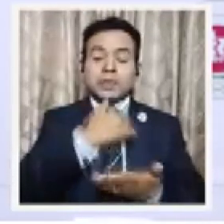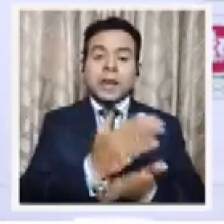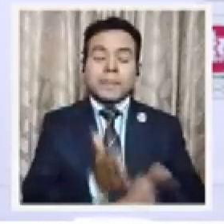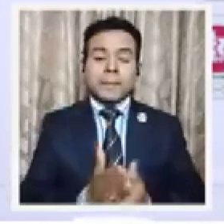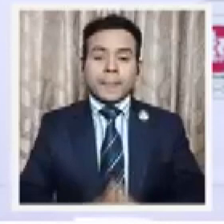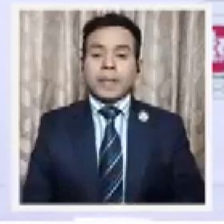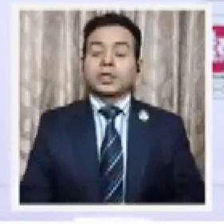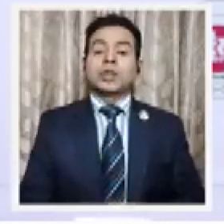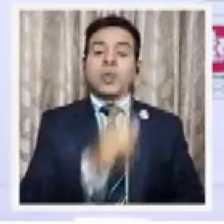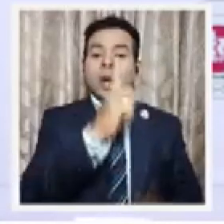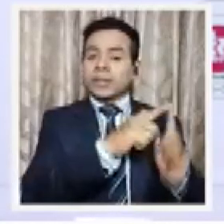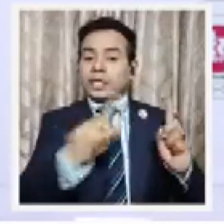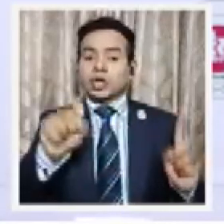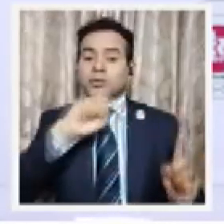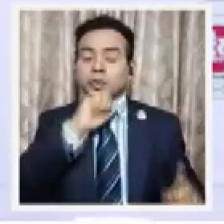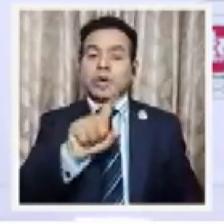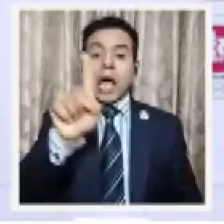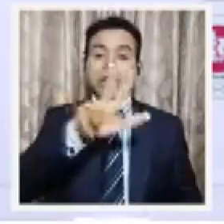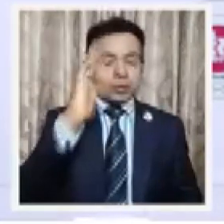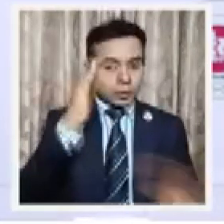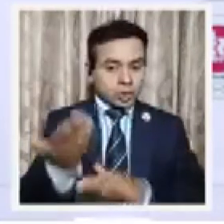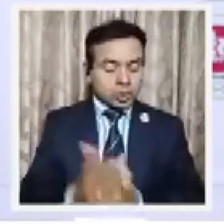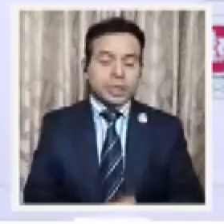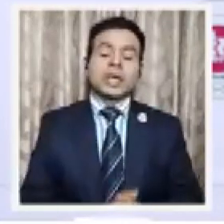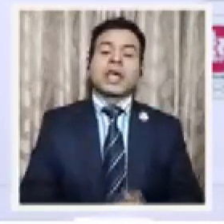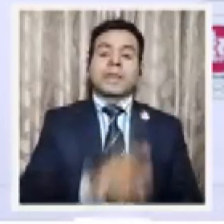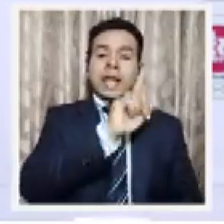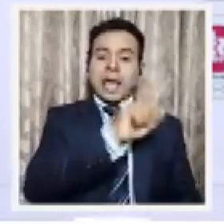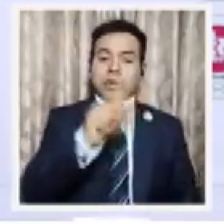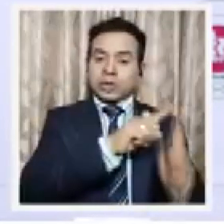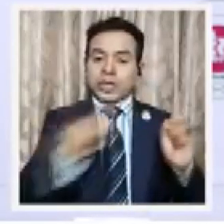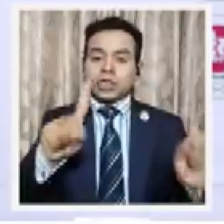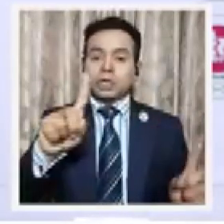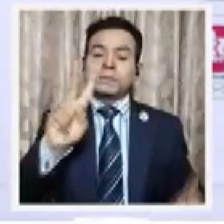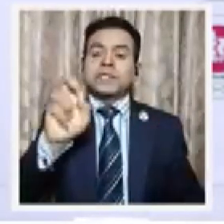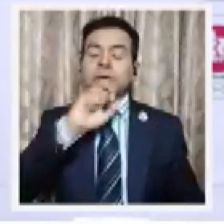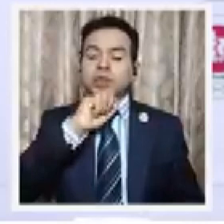এ পর্যন্ত বয়স বিভাজনে মৃতের সংখ্যা এবং শতকরা হার